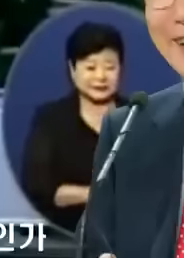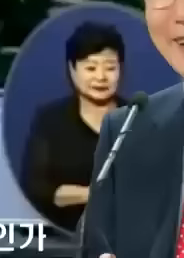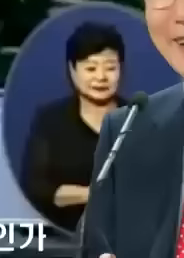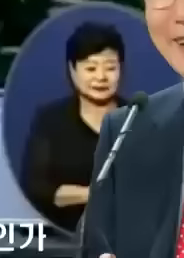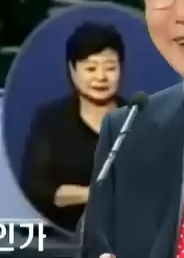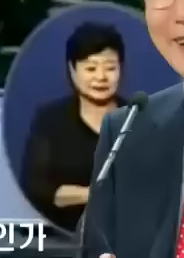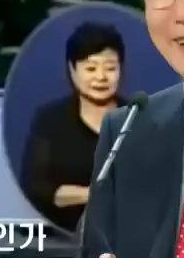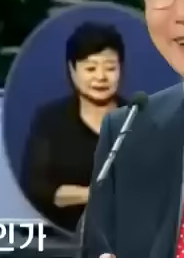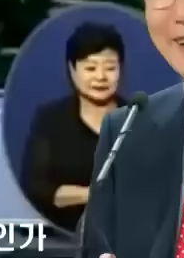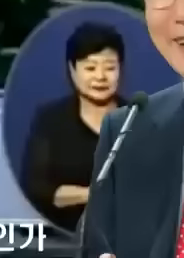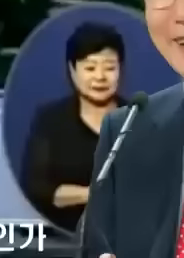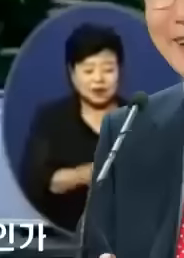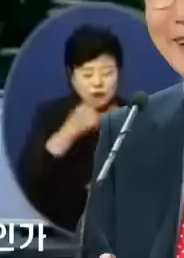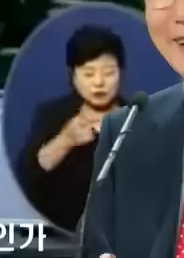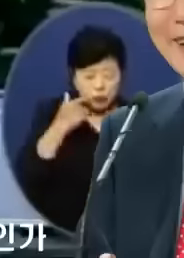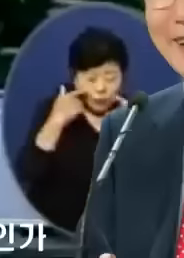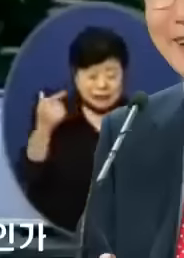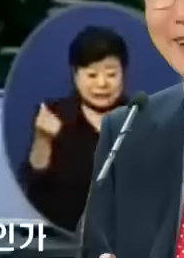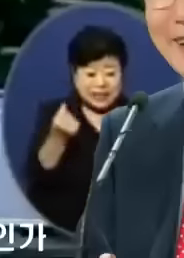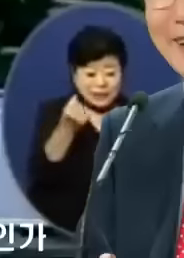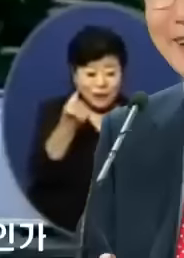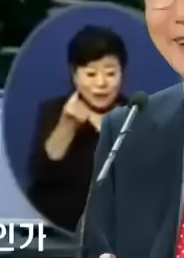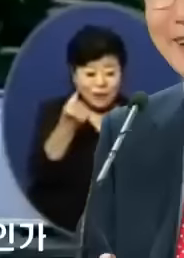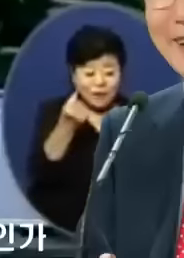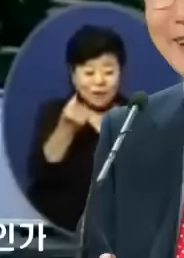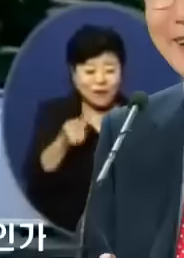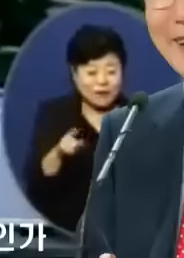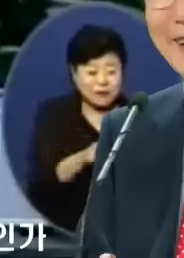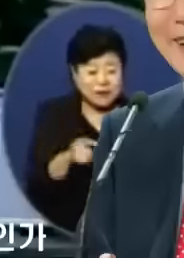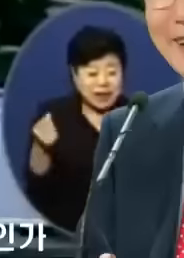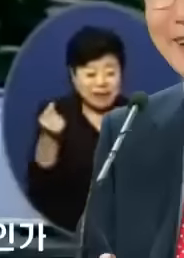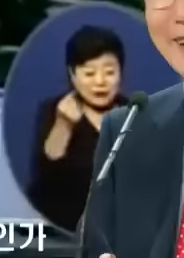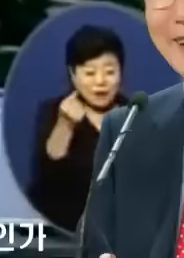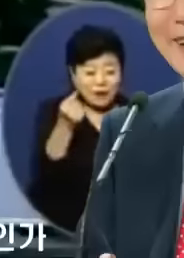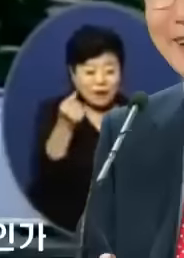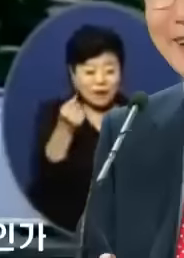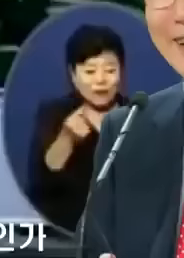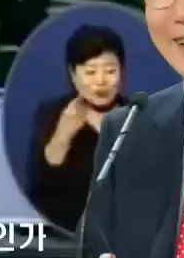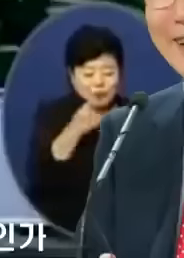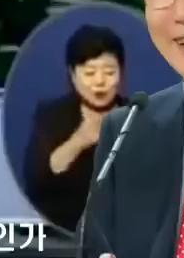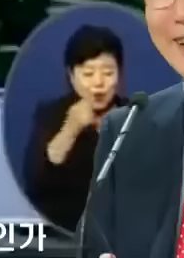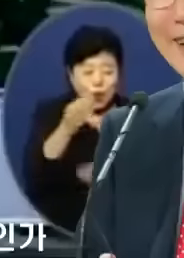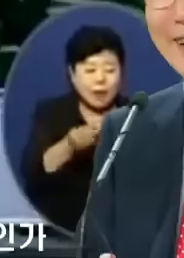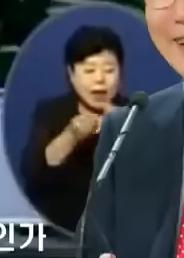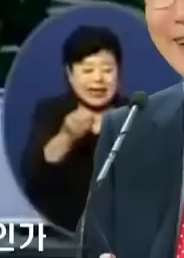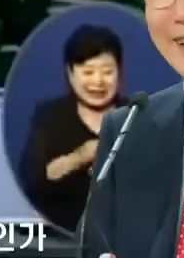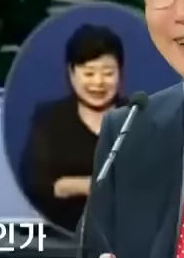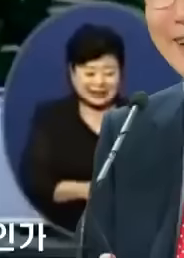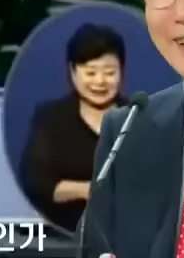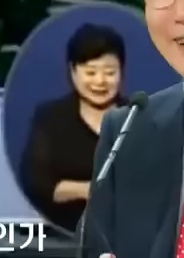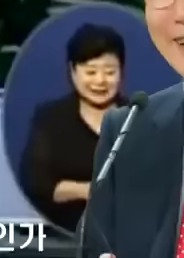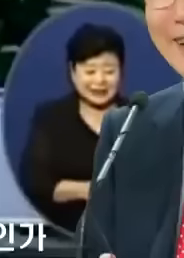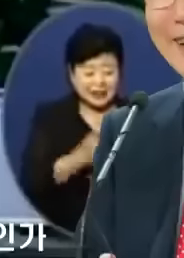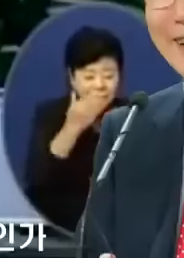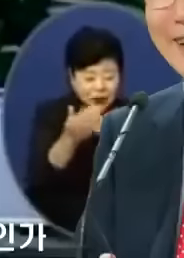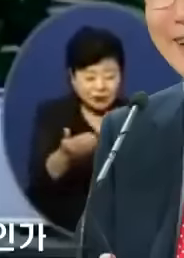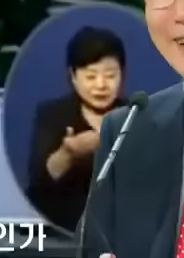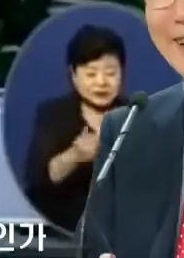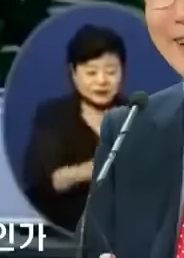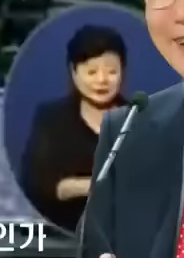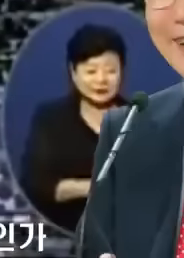이러한 꿈을 확실히 가지고 믿음을 가지고 입술로 고백하고 나가면